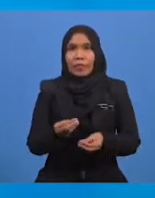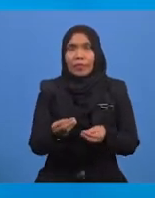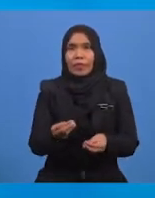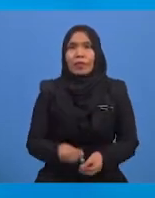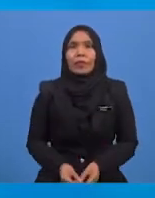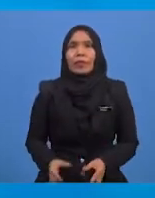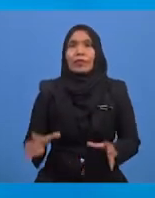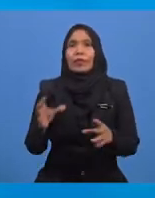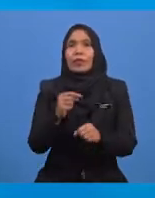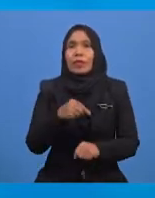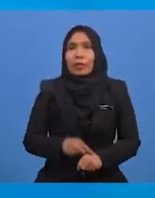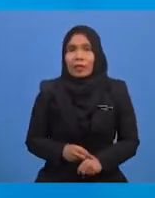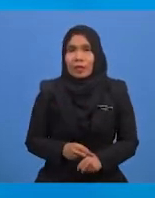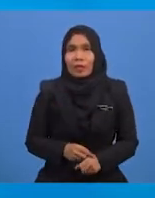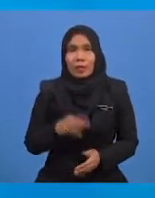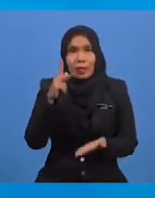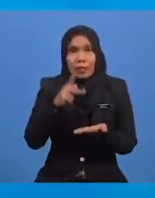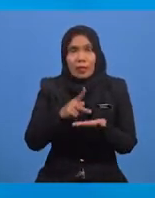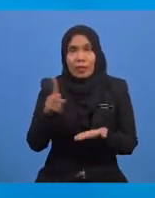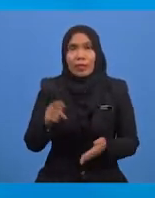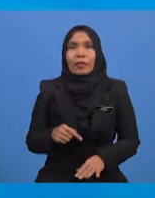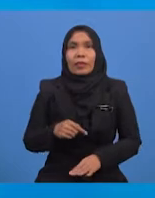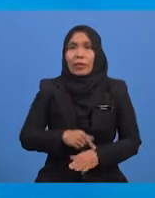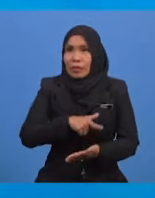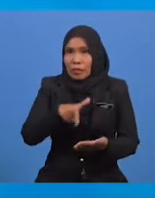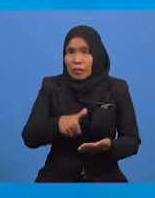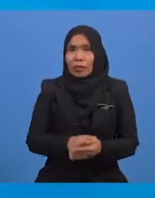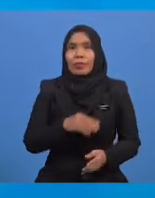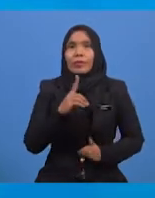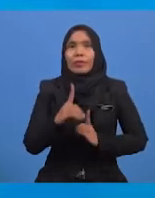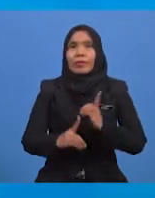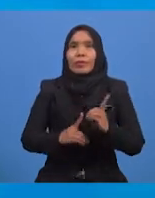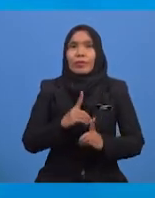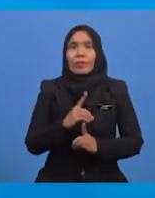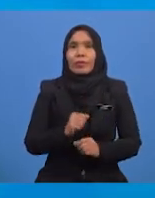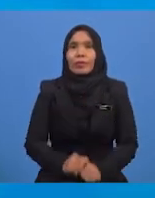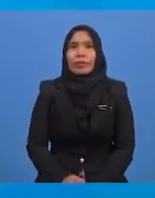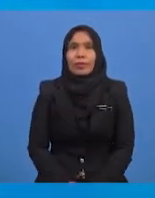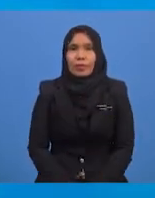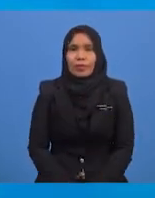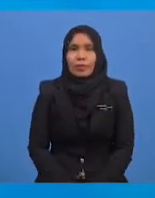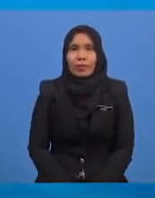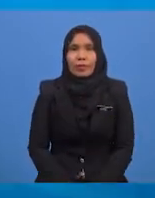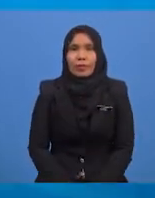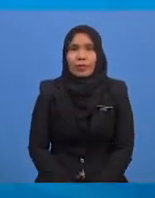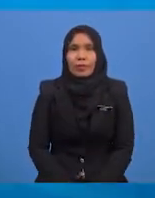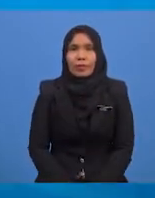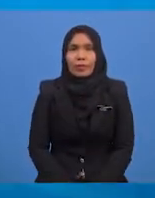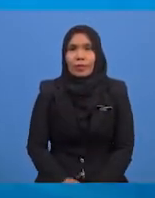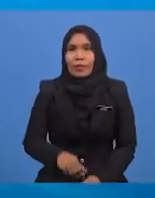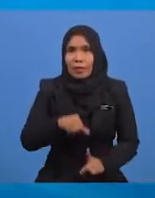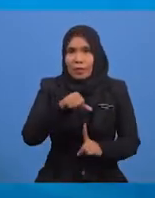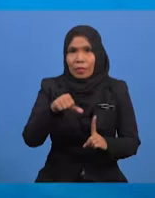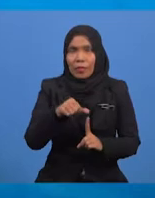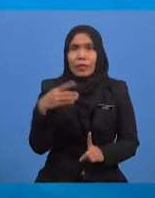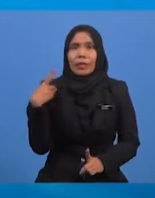dunia, menerima pesanan dan menguruskan pesanan dengan lebih cekap dan lebih efisien. Apabila kita menjadi